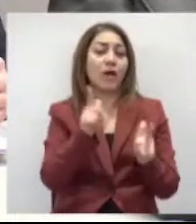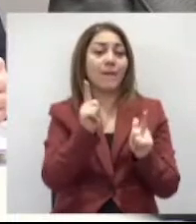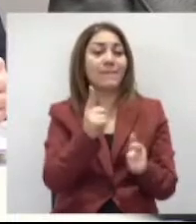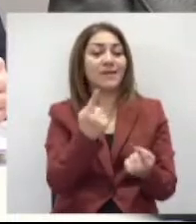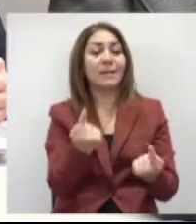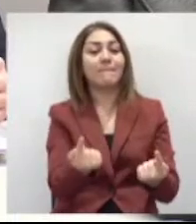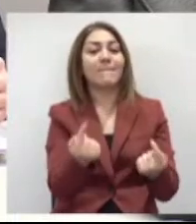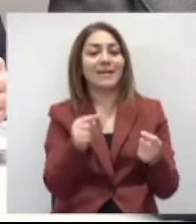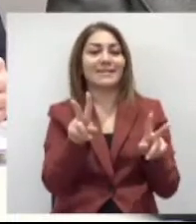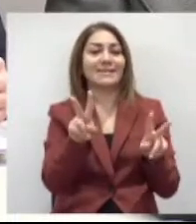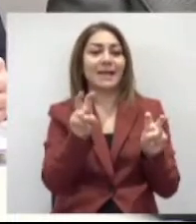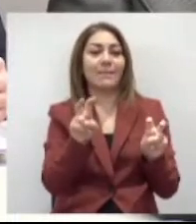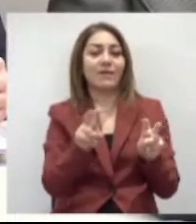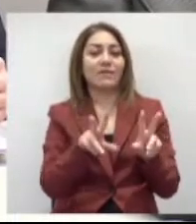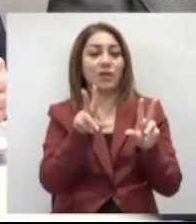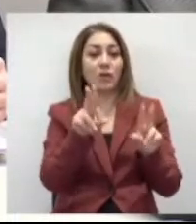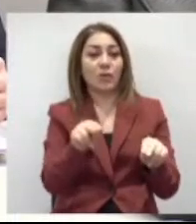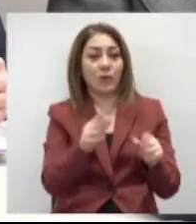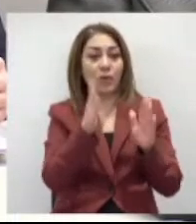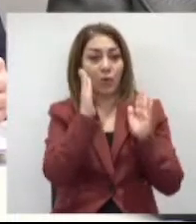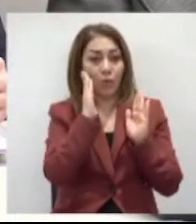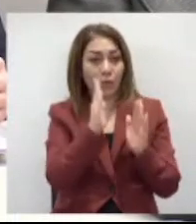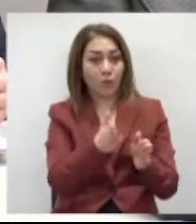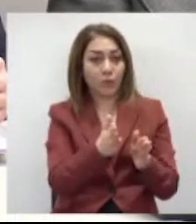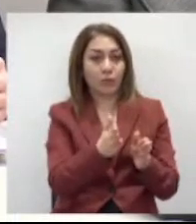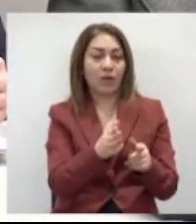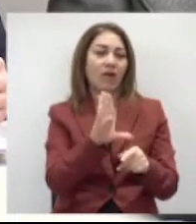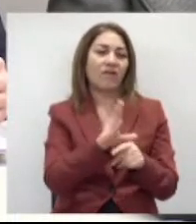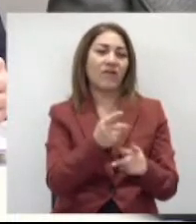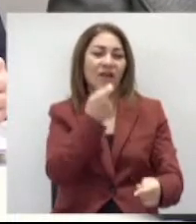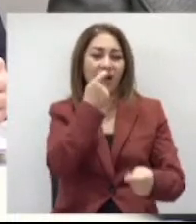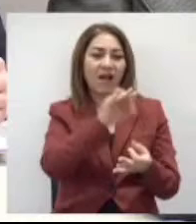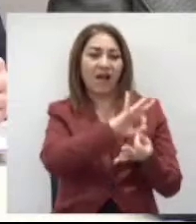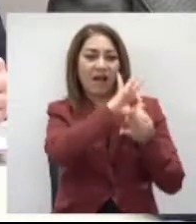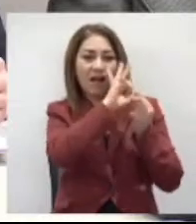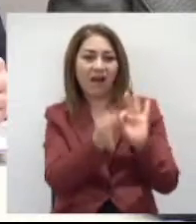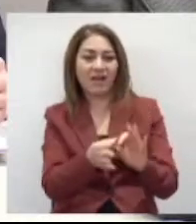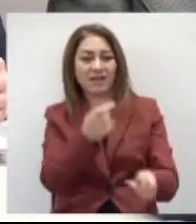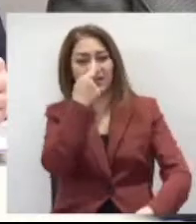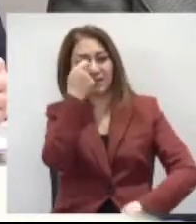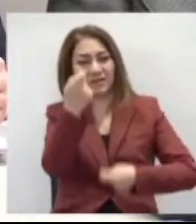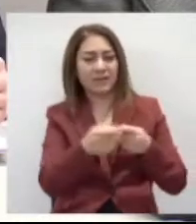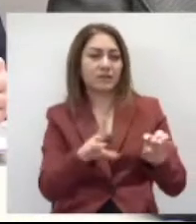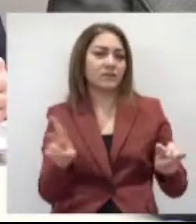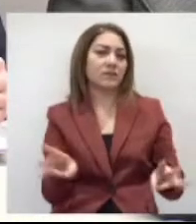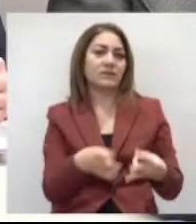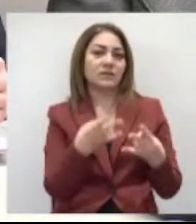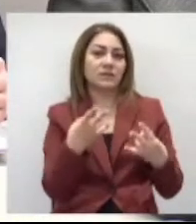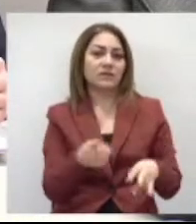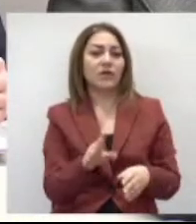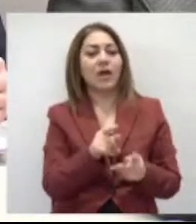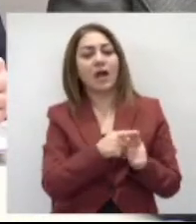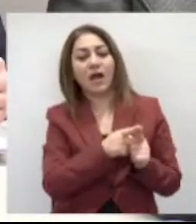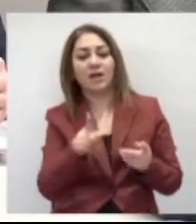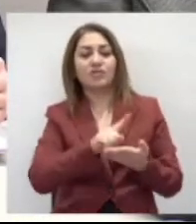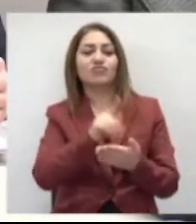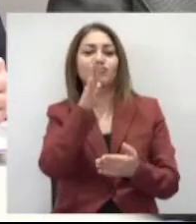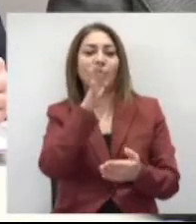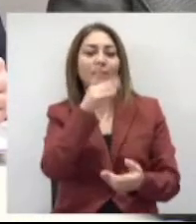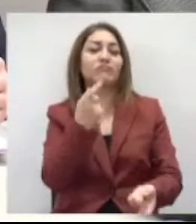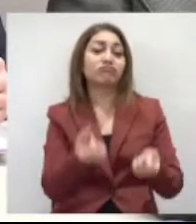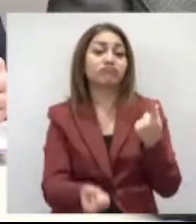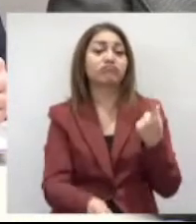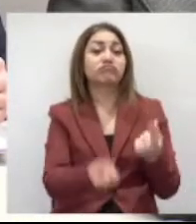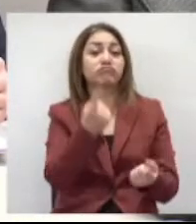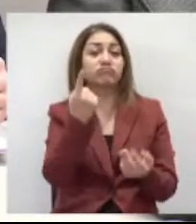մեծ թեմաները եթե նշում ենք, սկզբունքային ուղղությունը դրա տակ հանձնաժողովը կարծում եմ պետքա ճկուն լինի, մենք կարա քննարկման ընթացքում